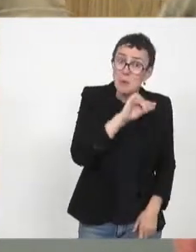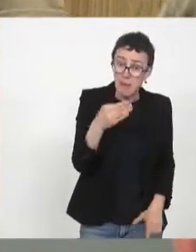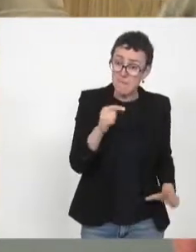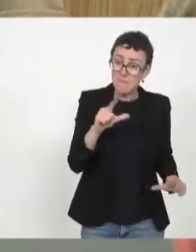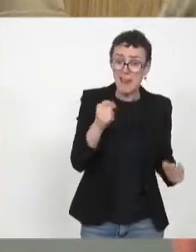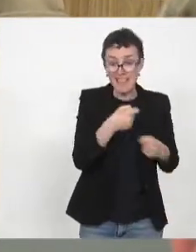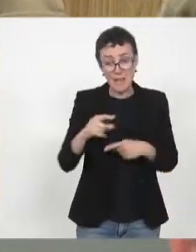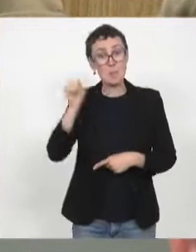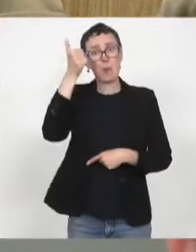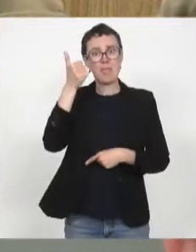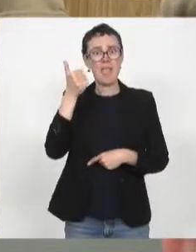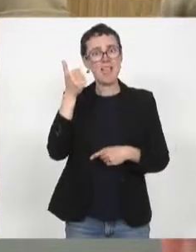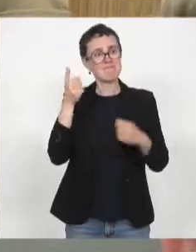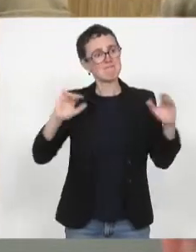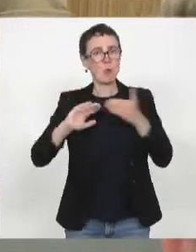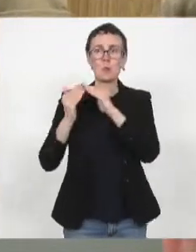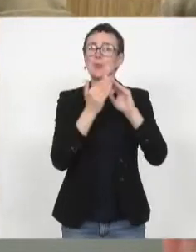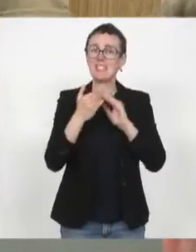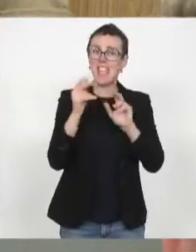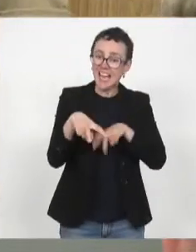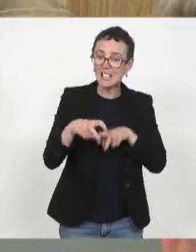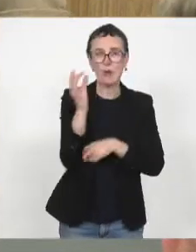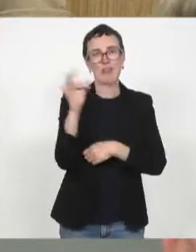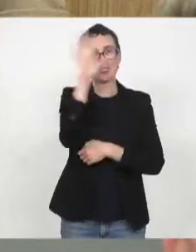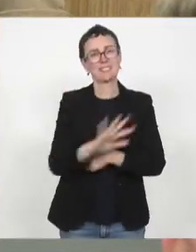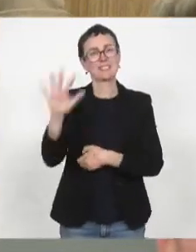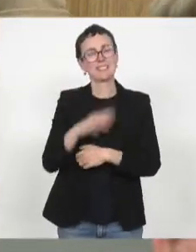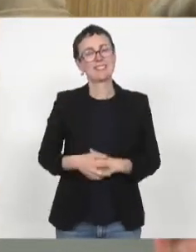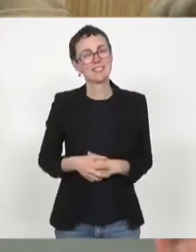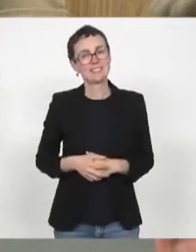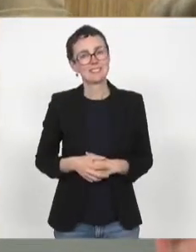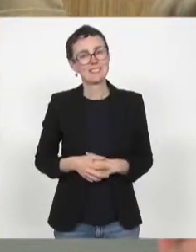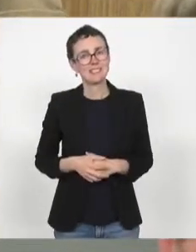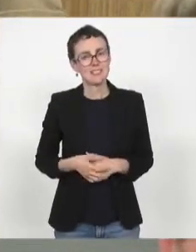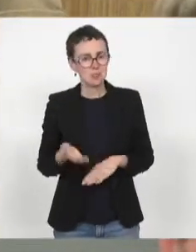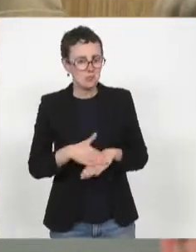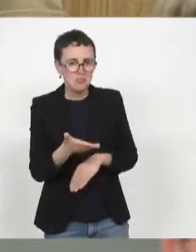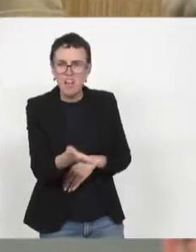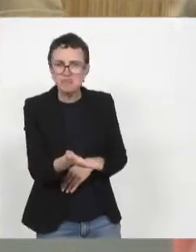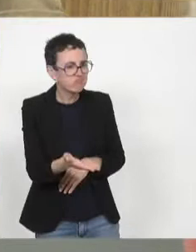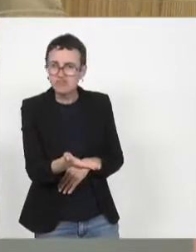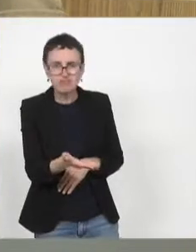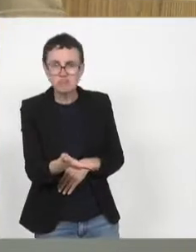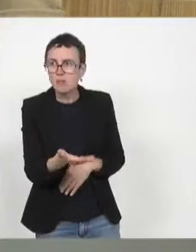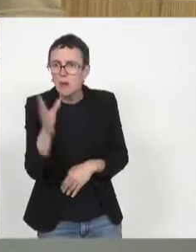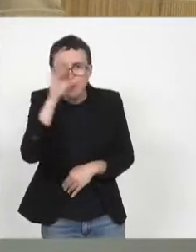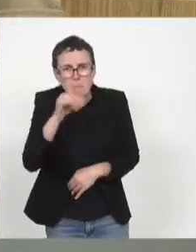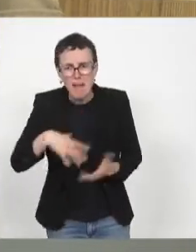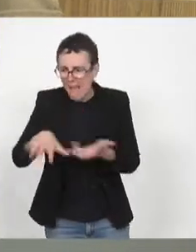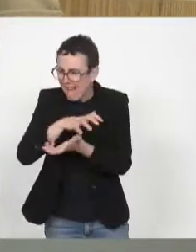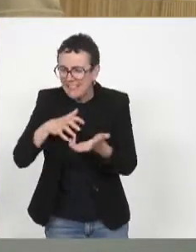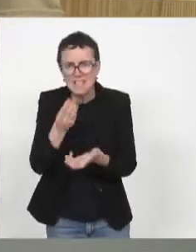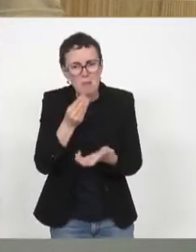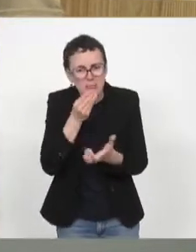France. La création d'emplois, votre argument déterminant n'étant pas au rendez-vous avec la crise alimentaire, avec la